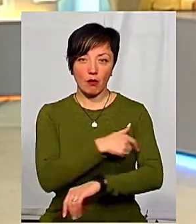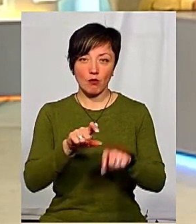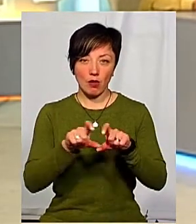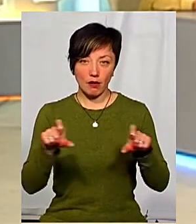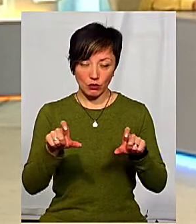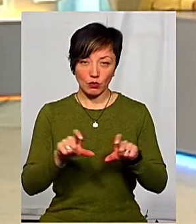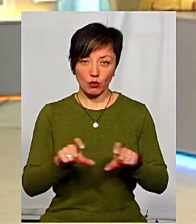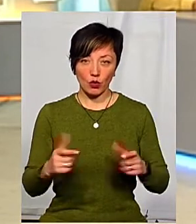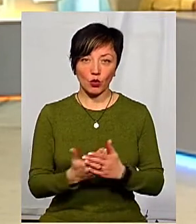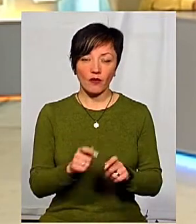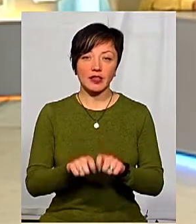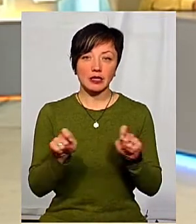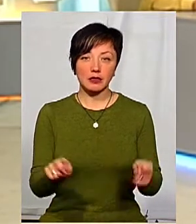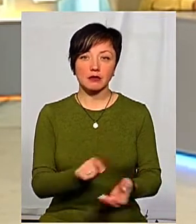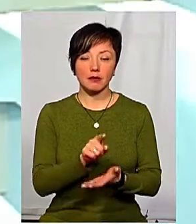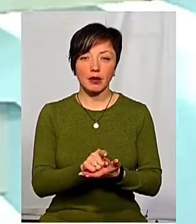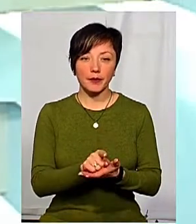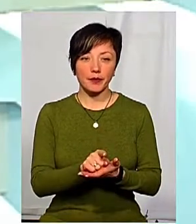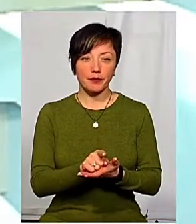амбулаторій має нових відкритися.